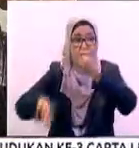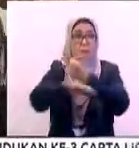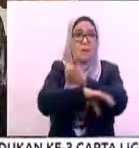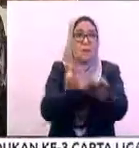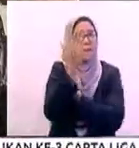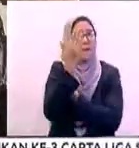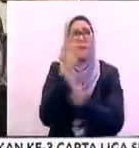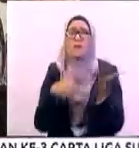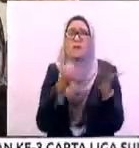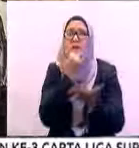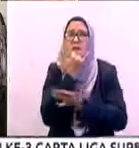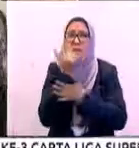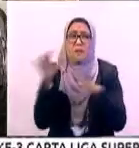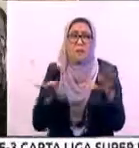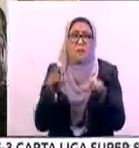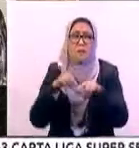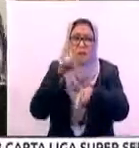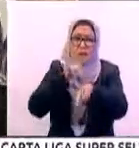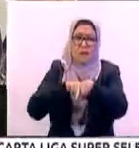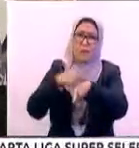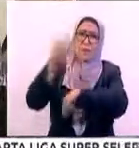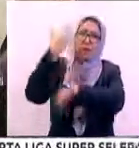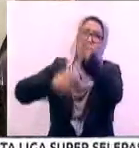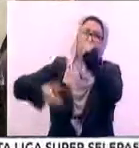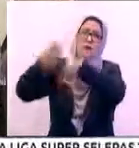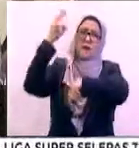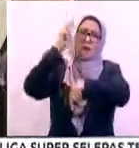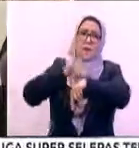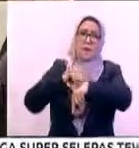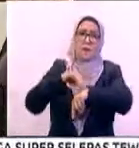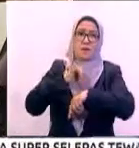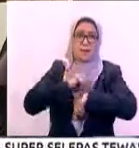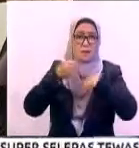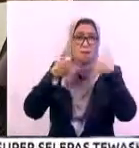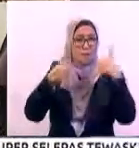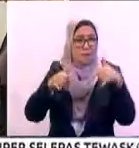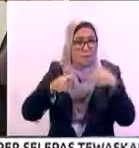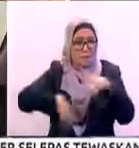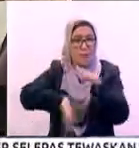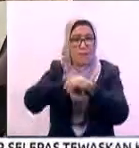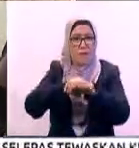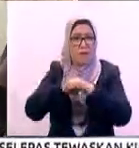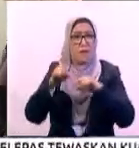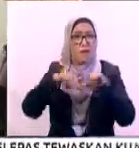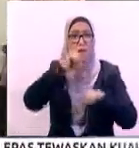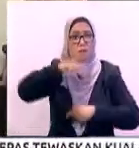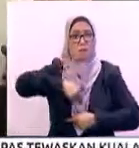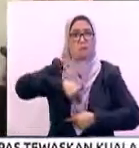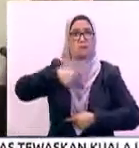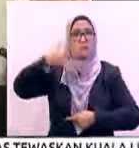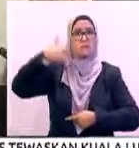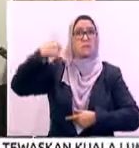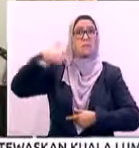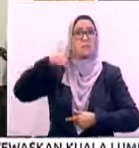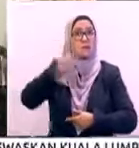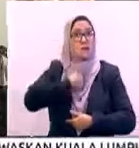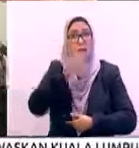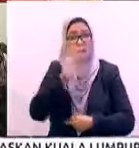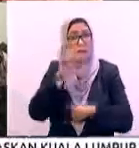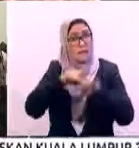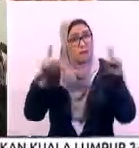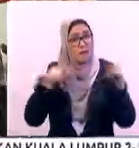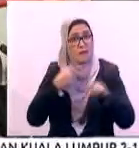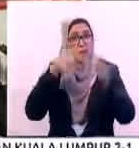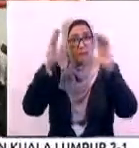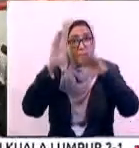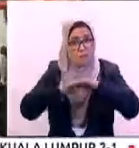dulu, zaman saya main 87-89, juara Piala Malaysia, saya pernah skor final 88. Bukan nak bangga diri, tapi kita pernah berjaya ke tahap itu,